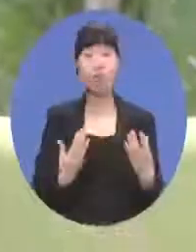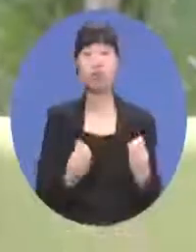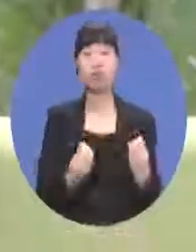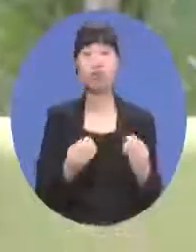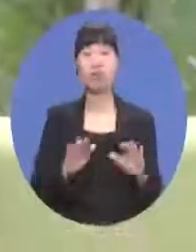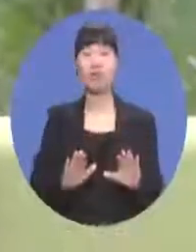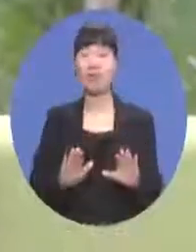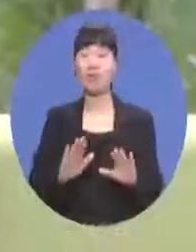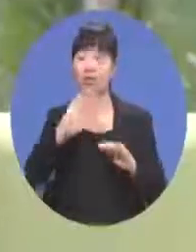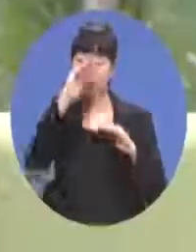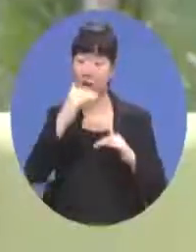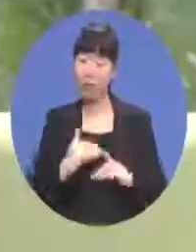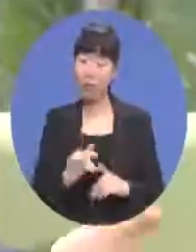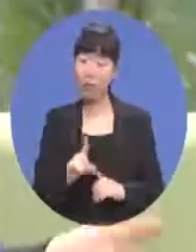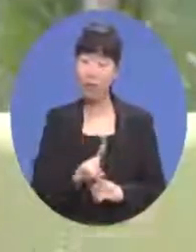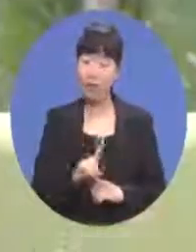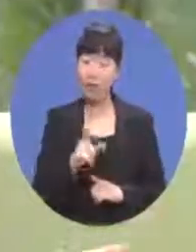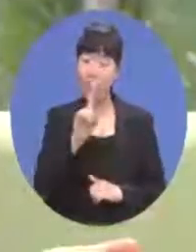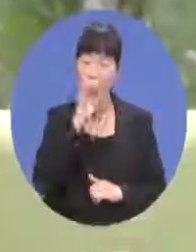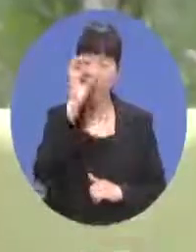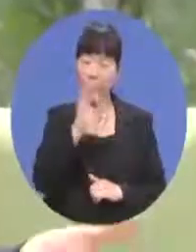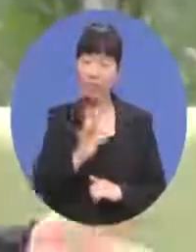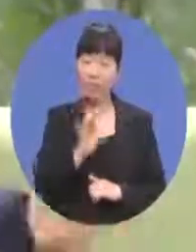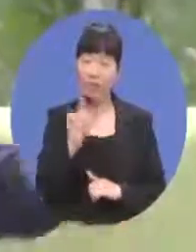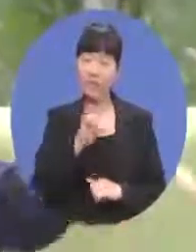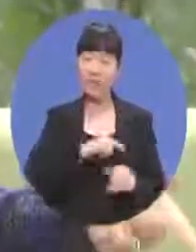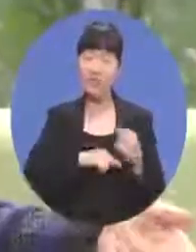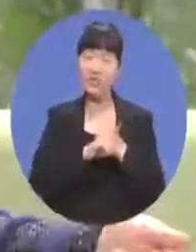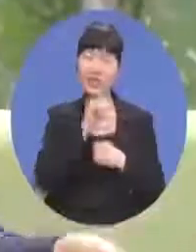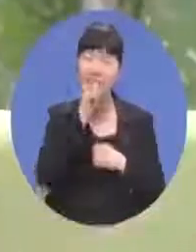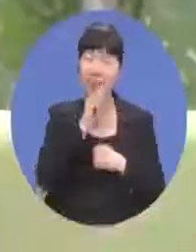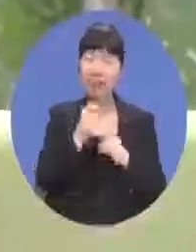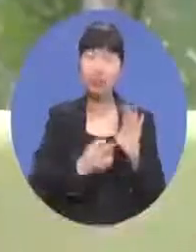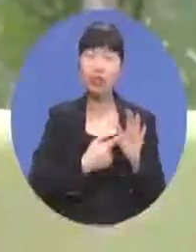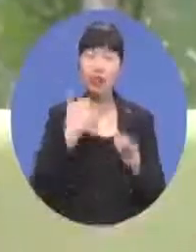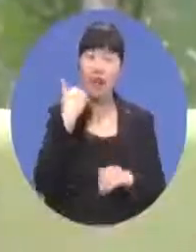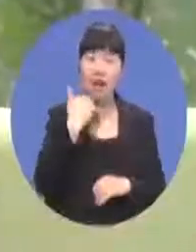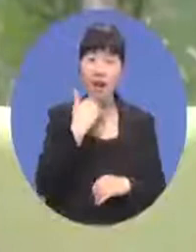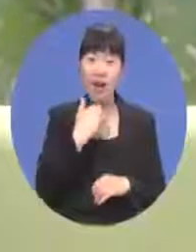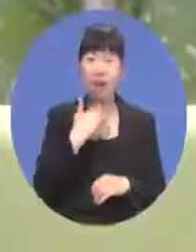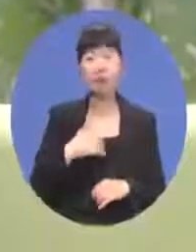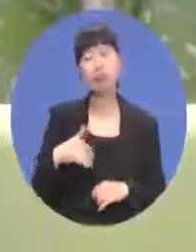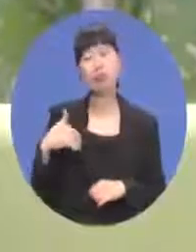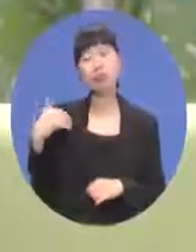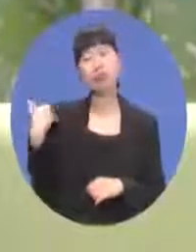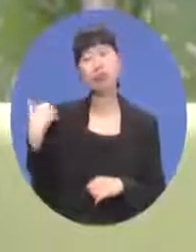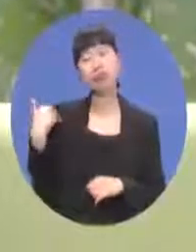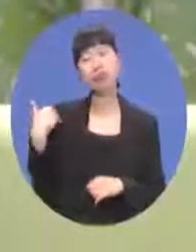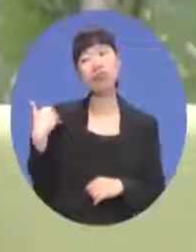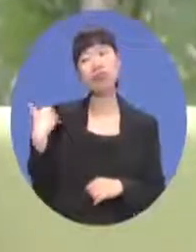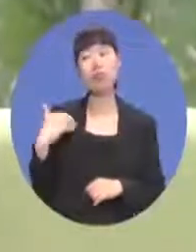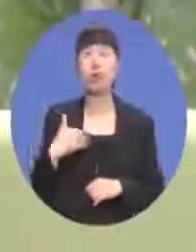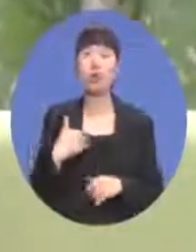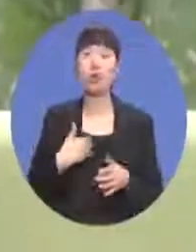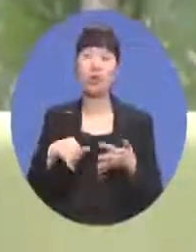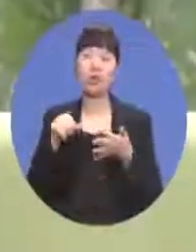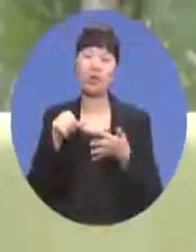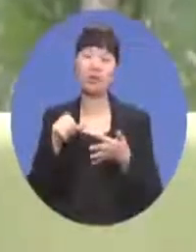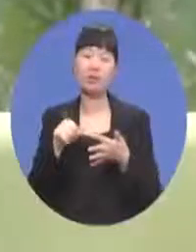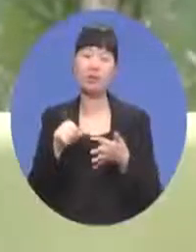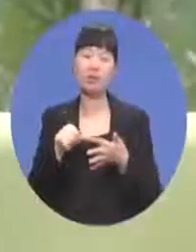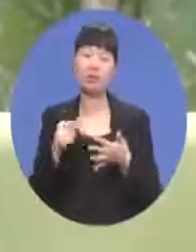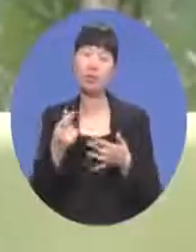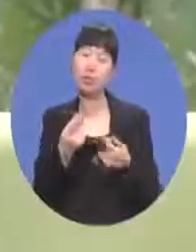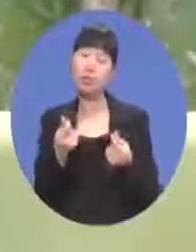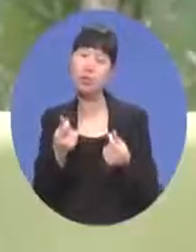그래 그래서 내용이 어땠어 뭐 봤어 무슨 내용 무슨 누가 나와 이러면 몰라요 이렇게 하고 저희 지민이도 좀 그런 편이거든요.